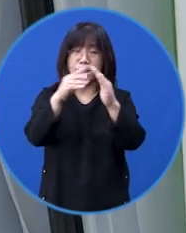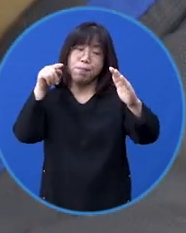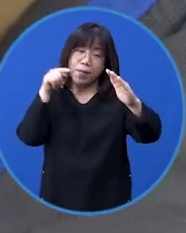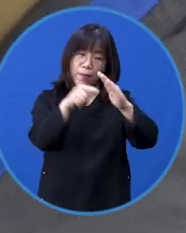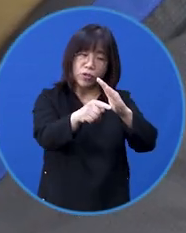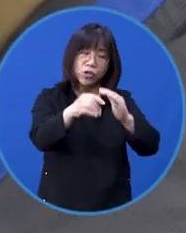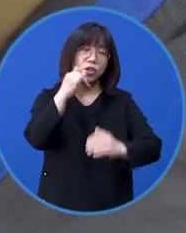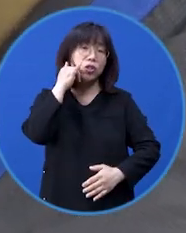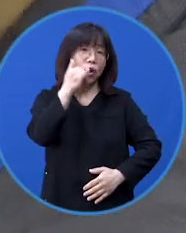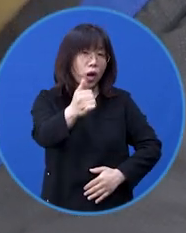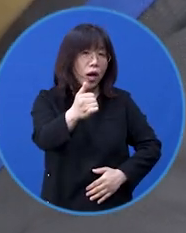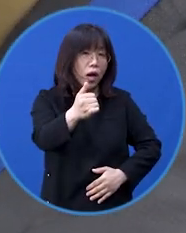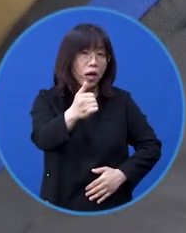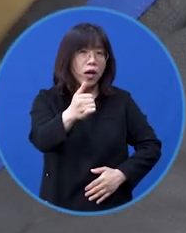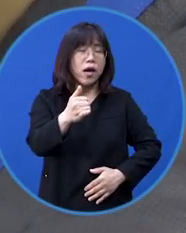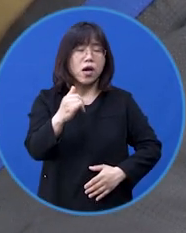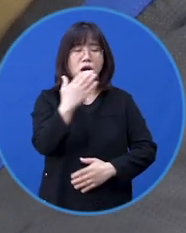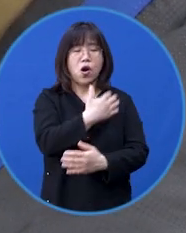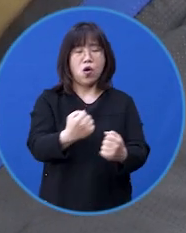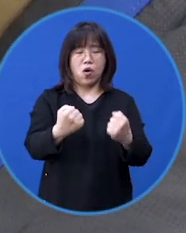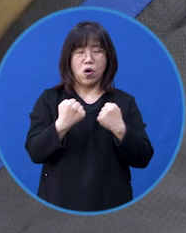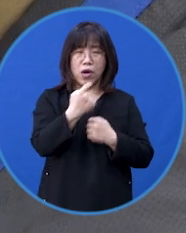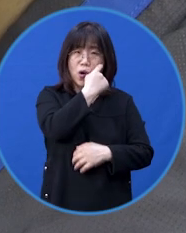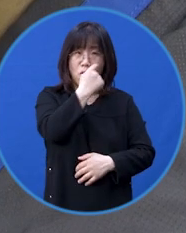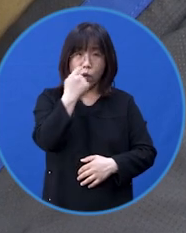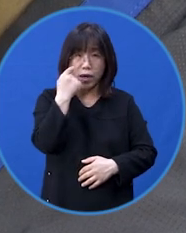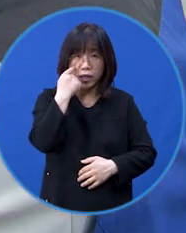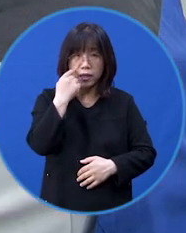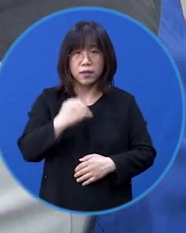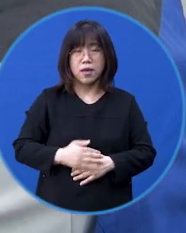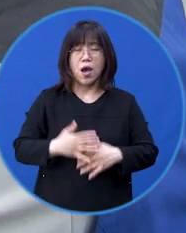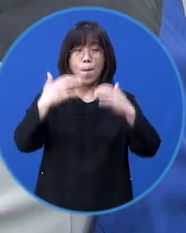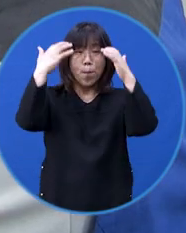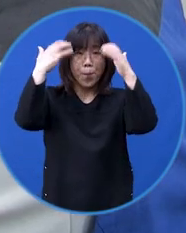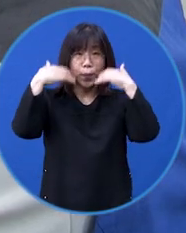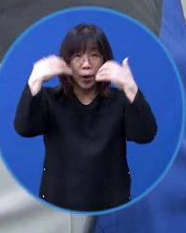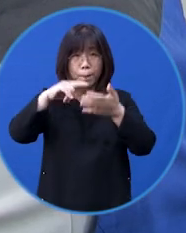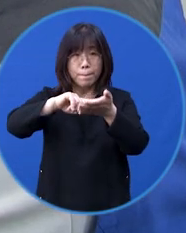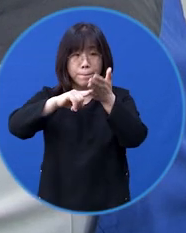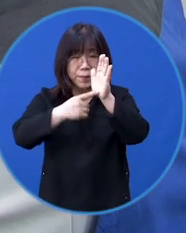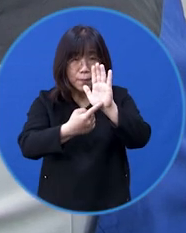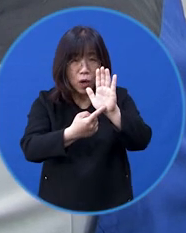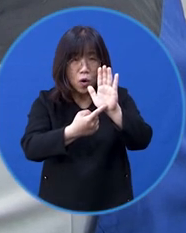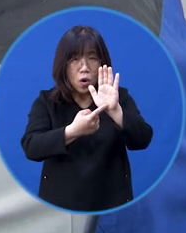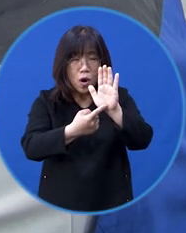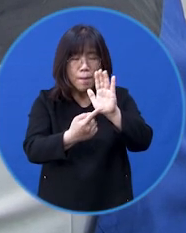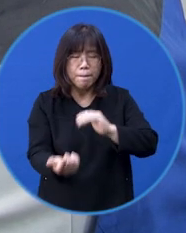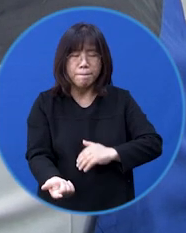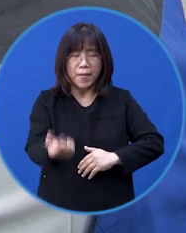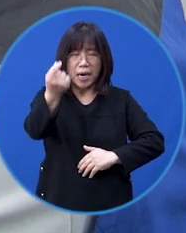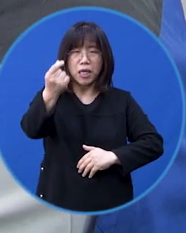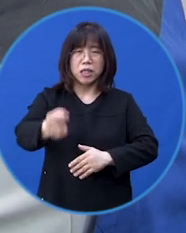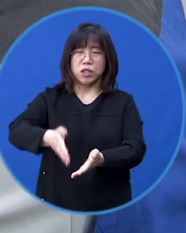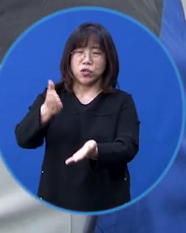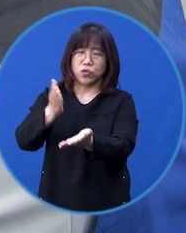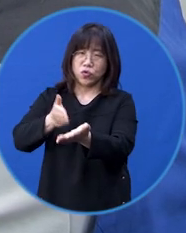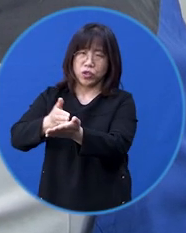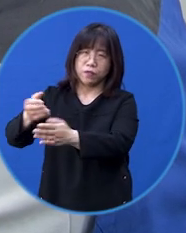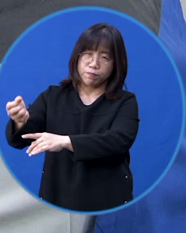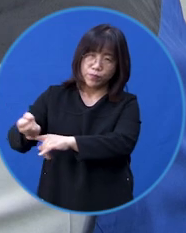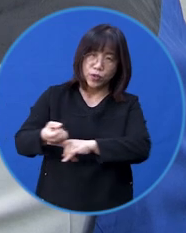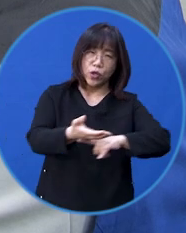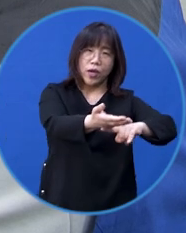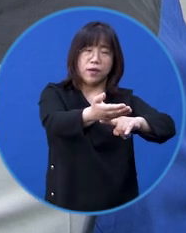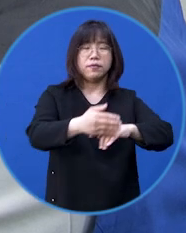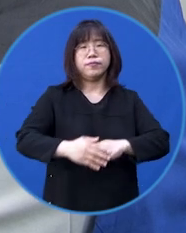직접 방문하거나 전화로 안부를 묻는 등 건강을 확인하고 폭염특보 발효 시 상황을 신속하게